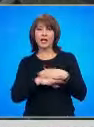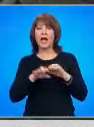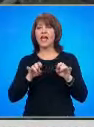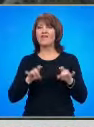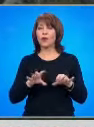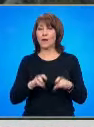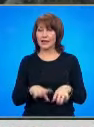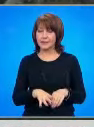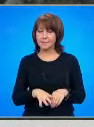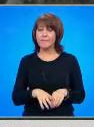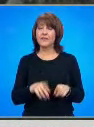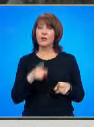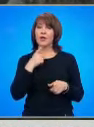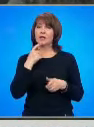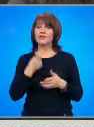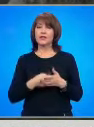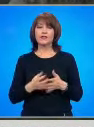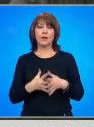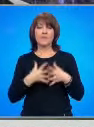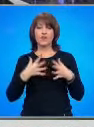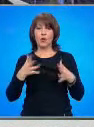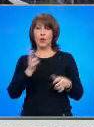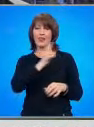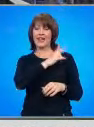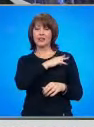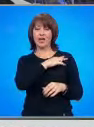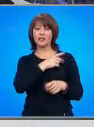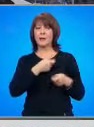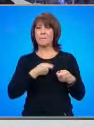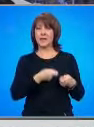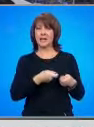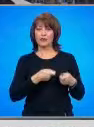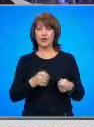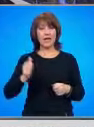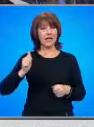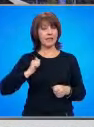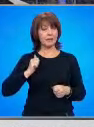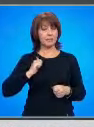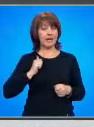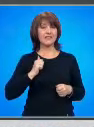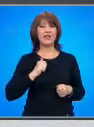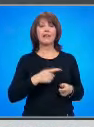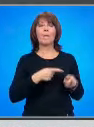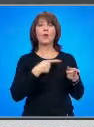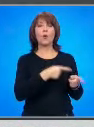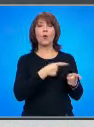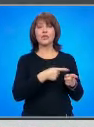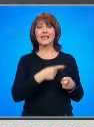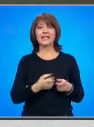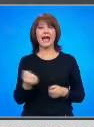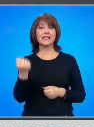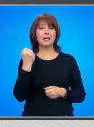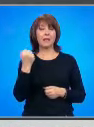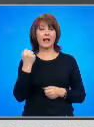случая. Демерджиев твърди още, че редица полицейски началници били принудени да спазват прокурорските забрани, за да не им бъдат образувани